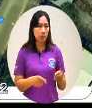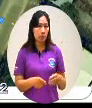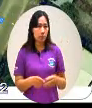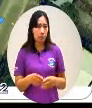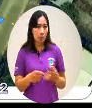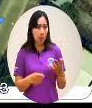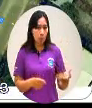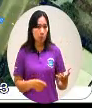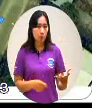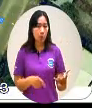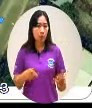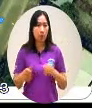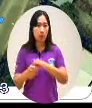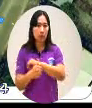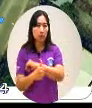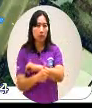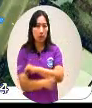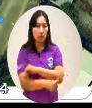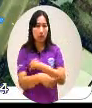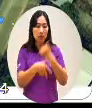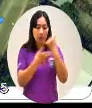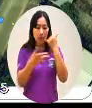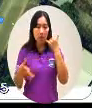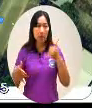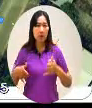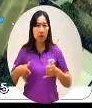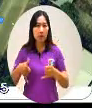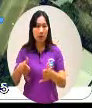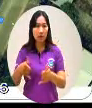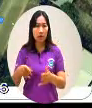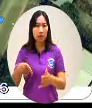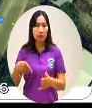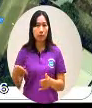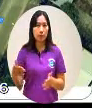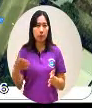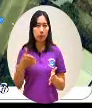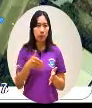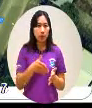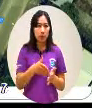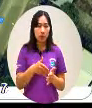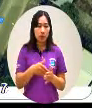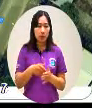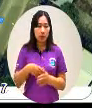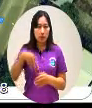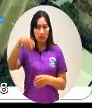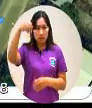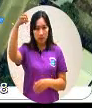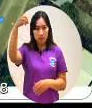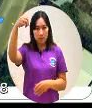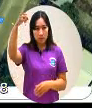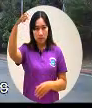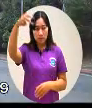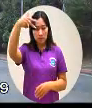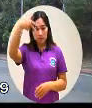这是咱沿海路吼机场来到南新计划所拍出来的这个空照图吼。